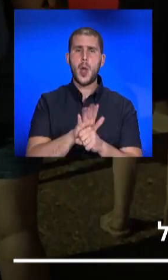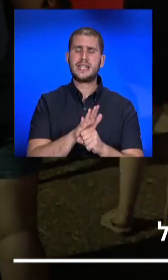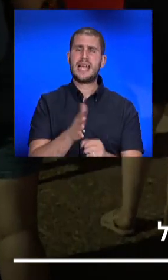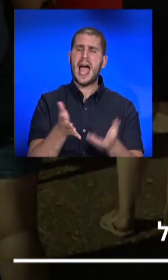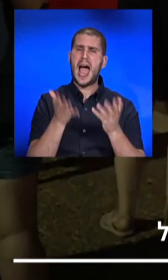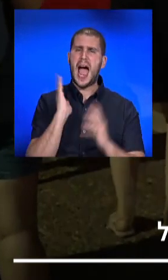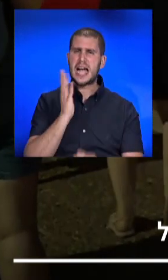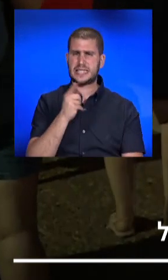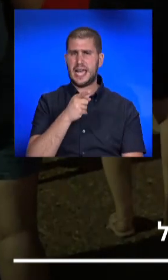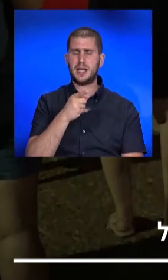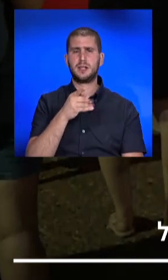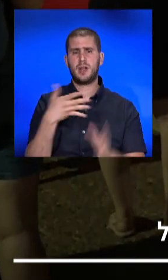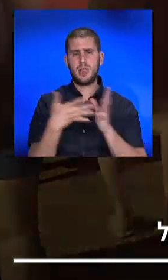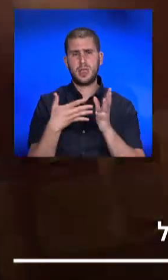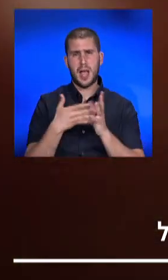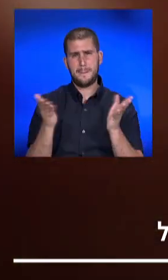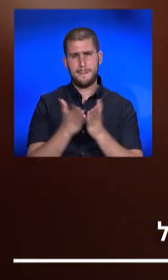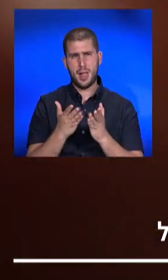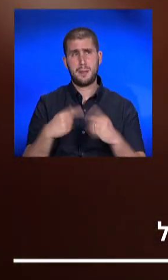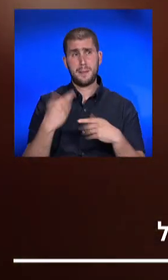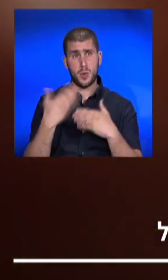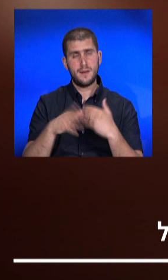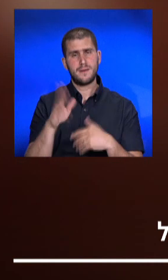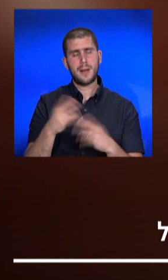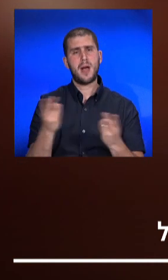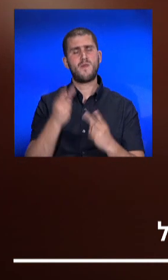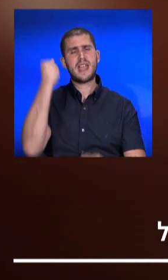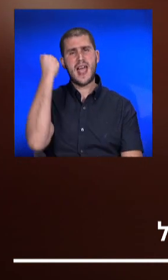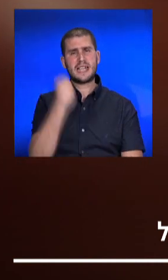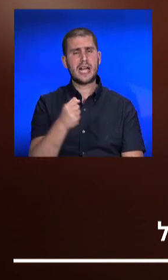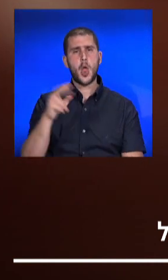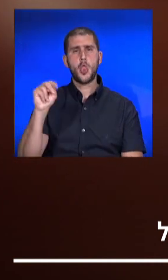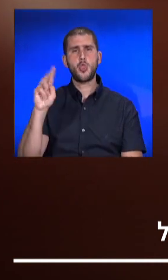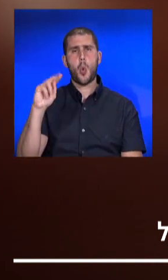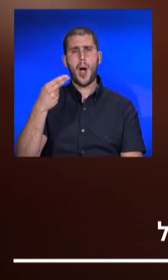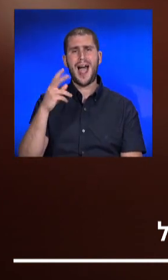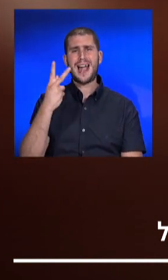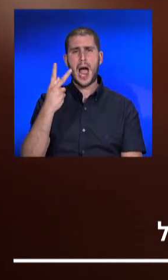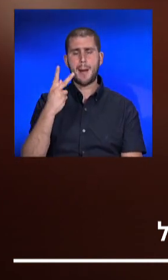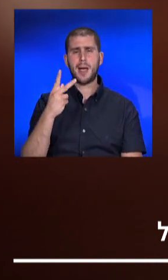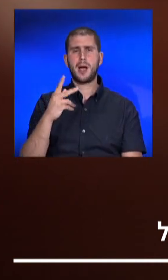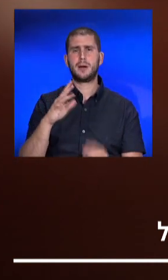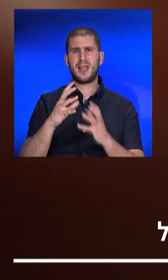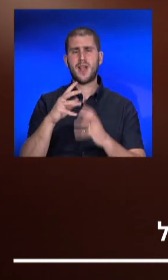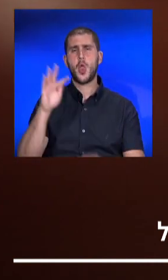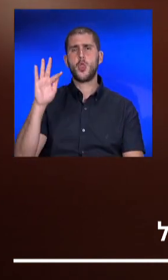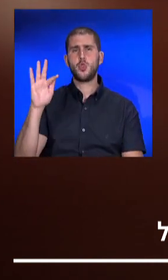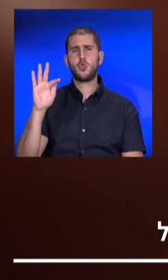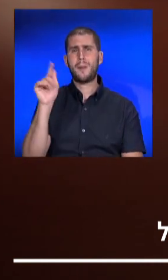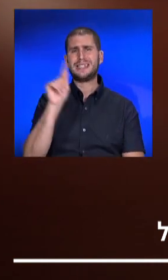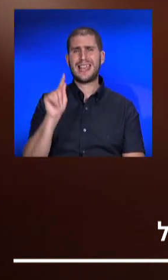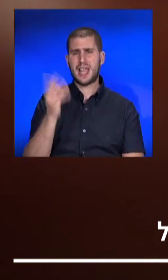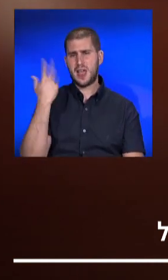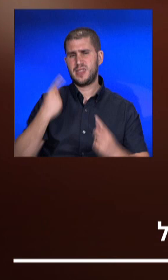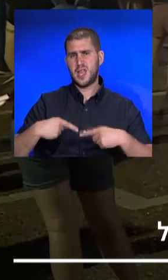באילת שנחקר בימים אלו, וגם כמובן הרצח של נורה קאביה מטובא זנגריה לפני מספר